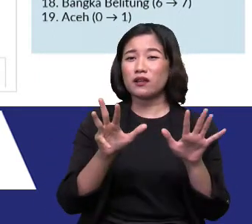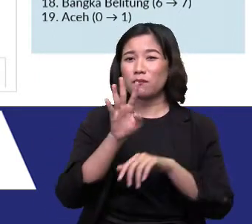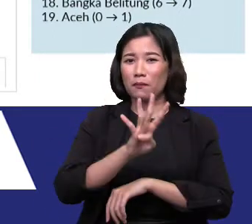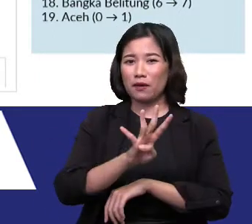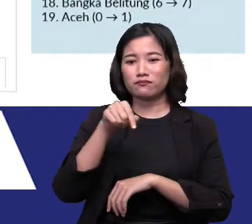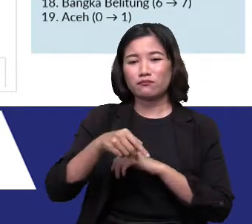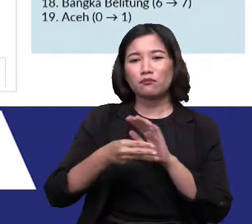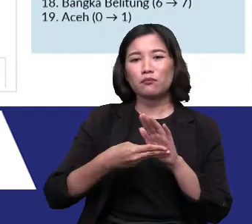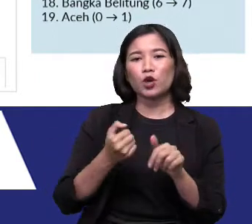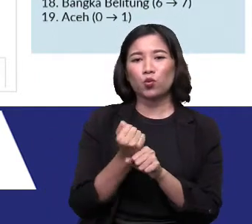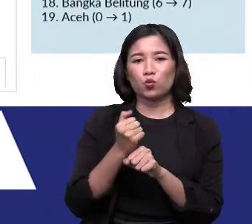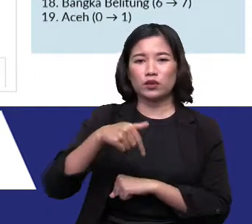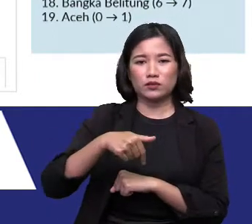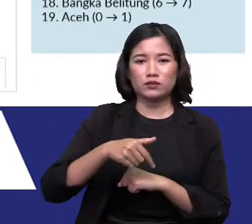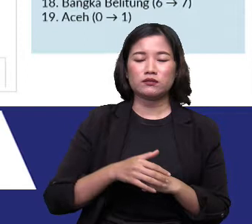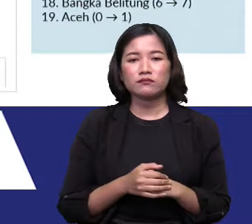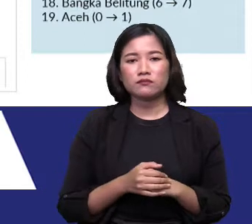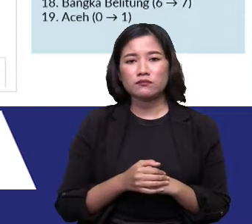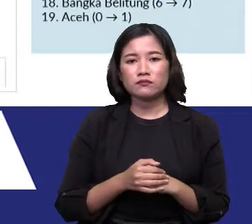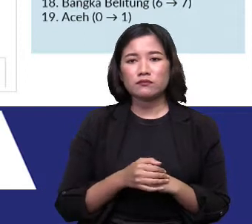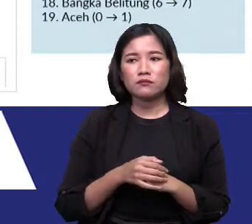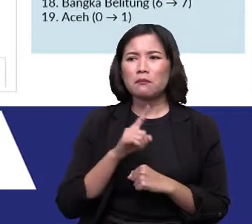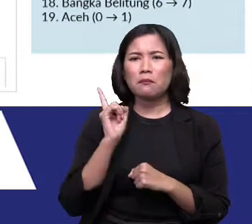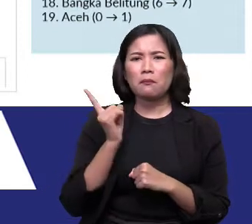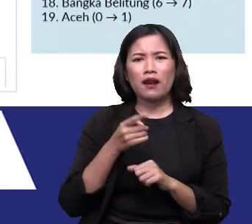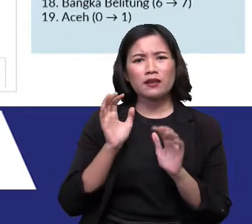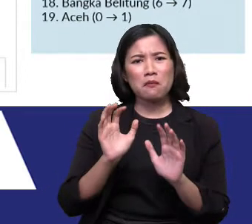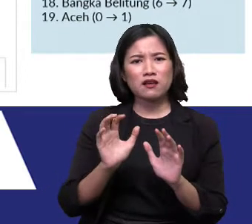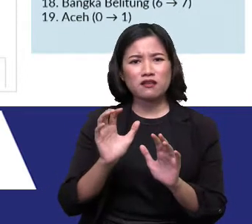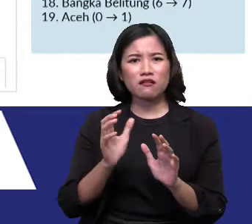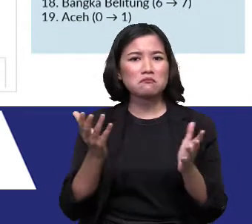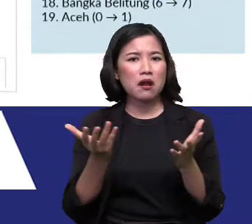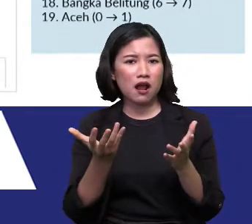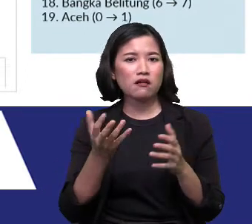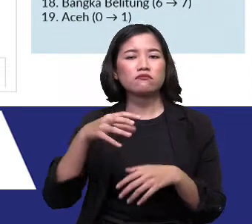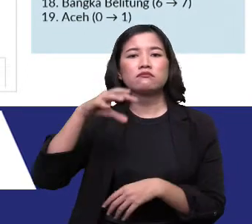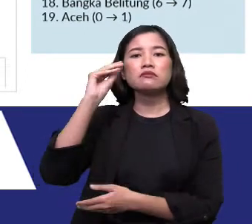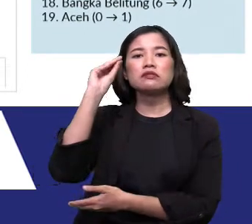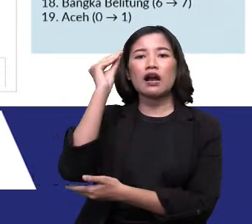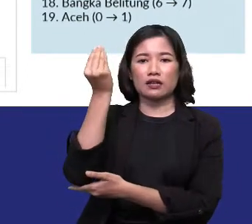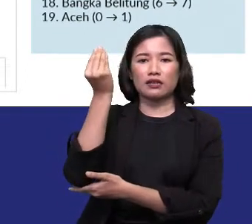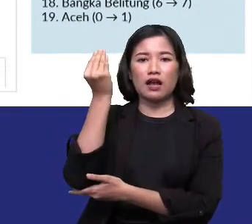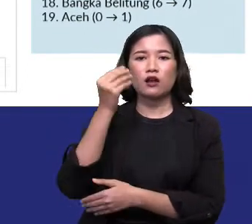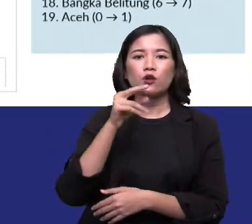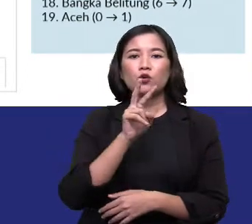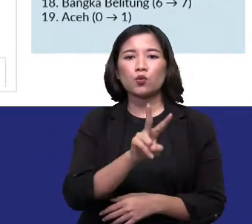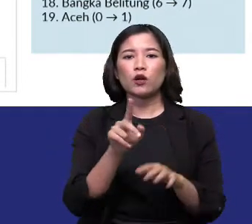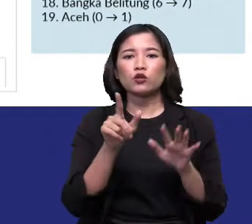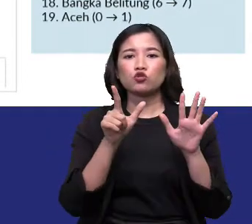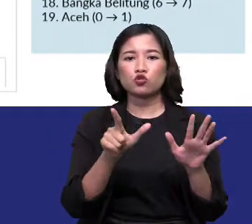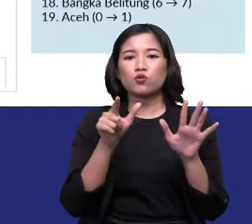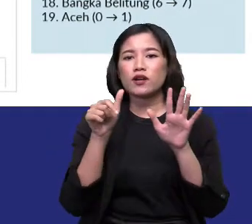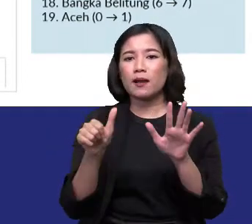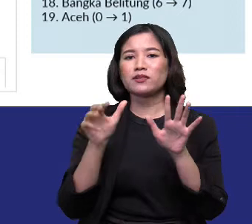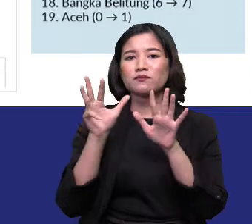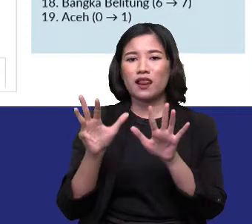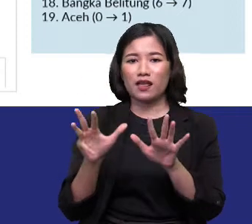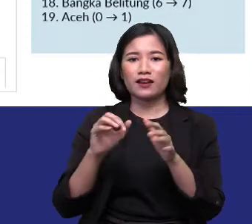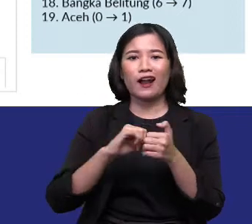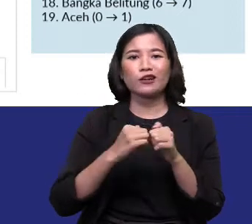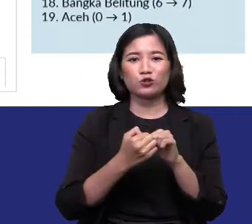minggu ini Angka ini disumbangkan paling banyak oleh DKI Jakarta yaitu naik 2769